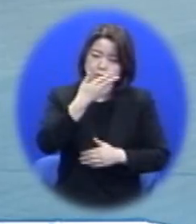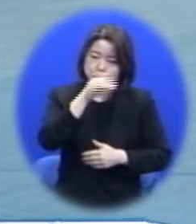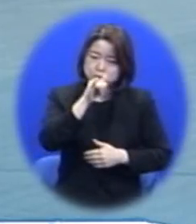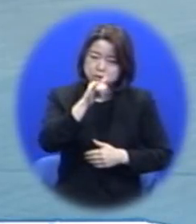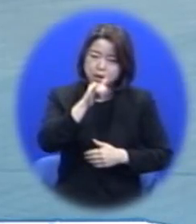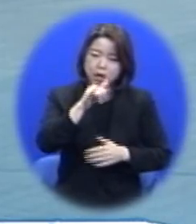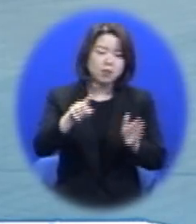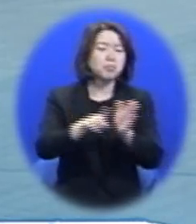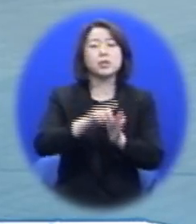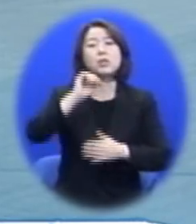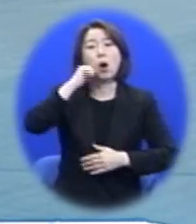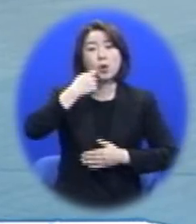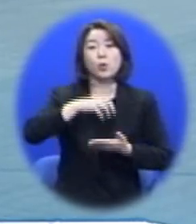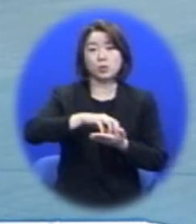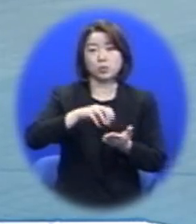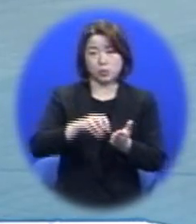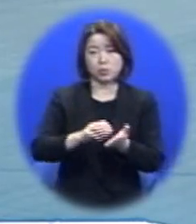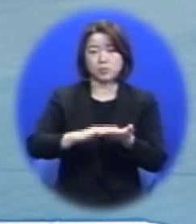않습니다.